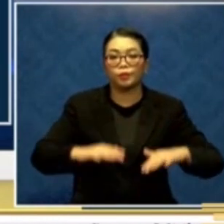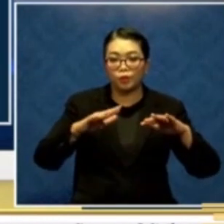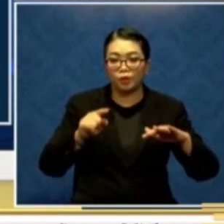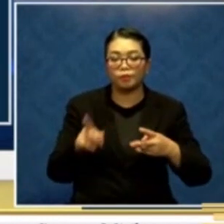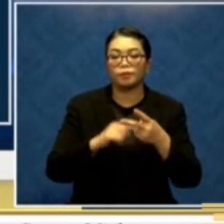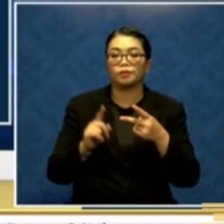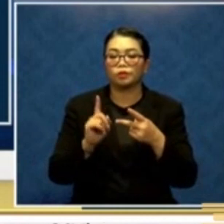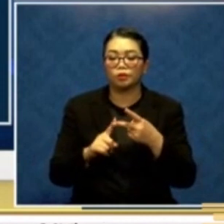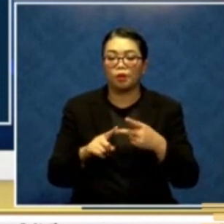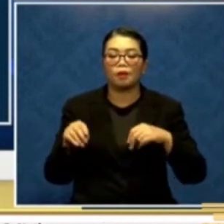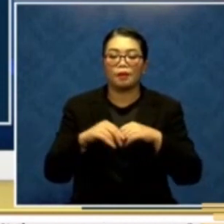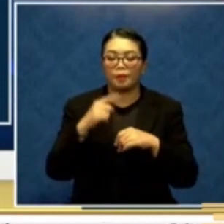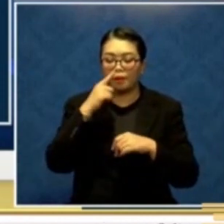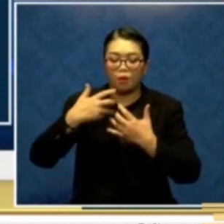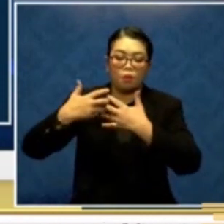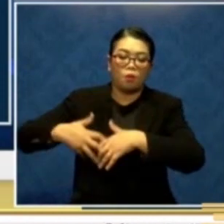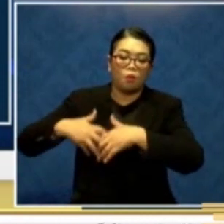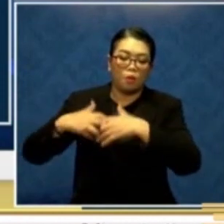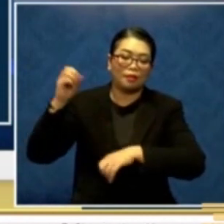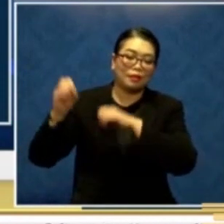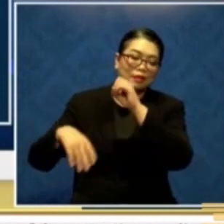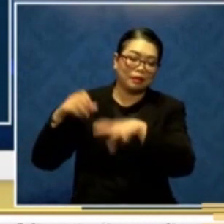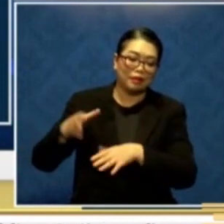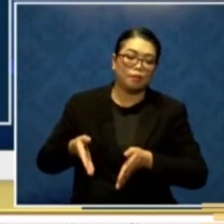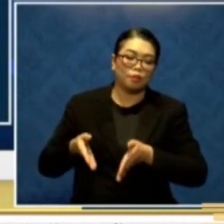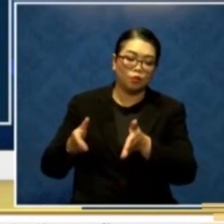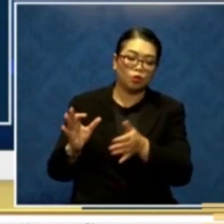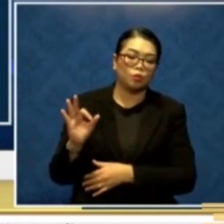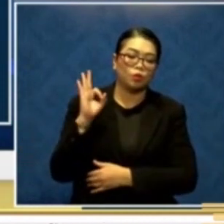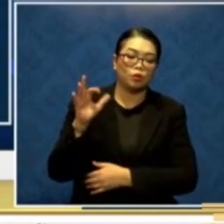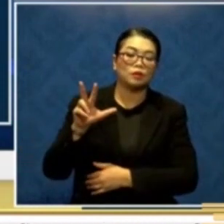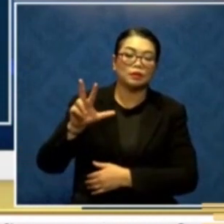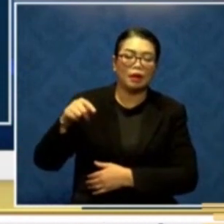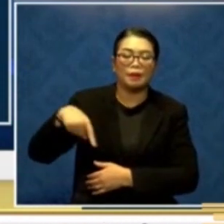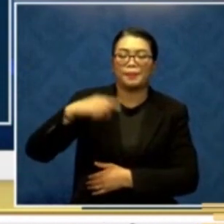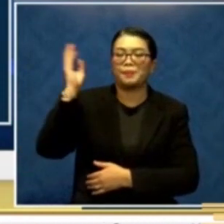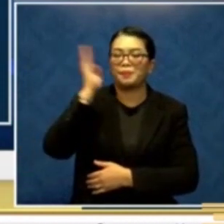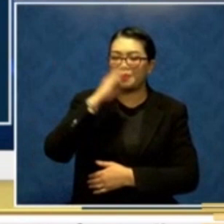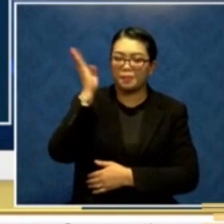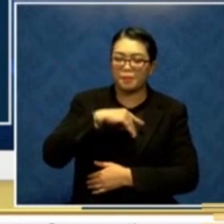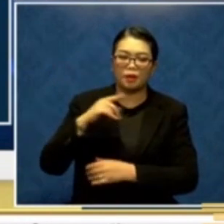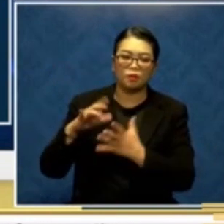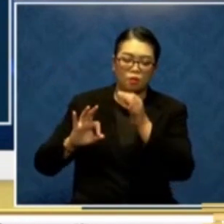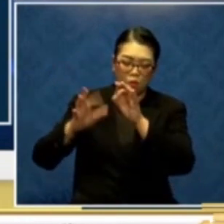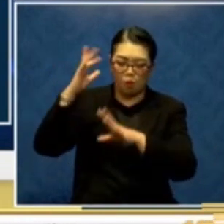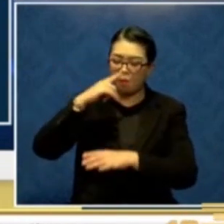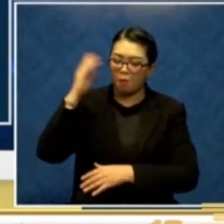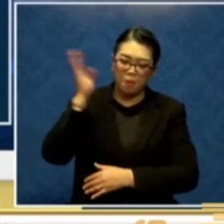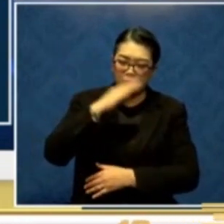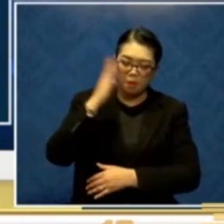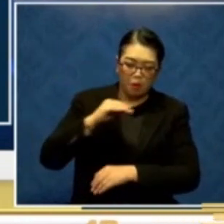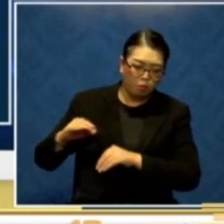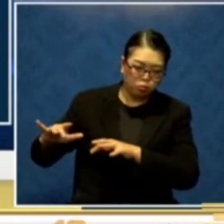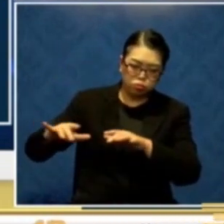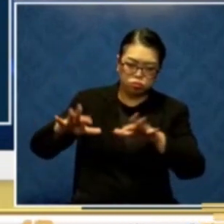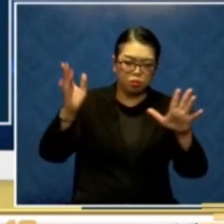อง กินขยะบริเวณใก้เคียงโรงงานกำจดขยะ พุทธพลทนสายสามและเรีบของทวีวัฒนากินเห็ฟุ้งกระจายไปถึ